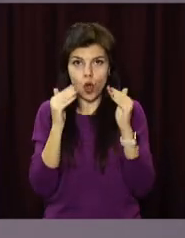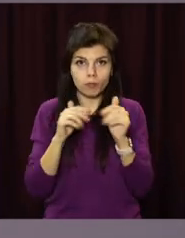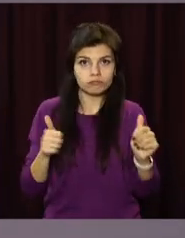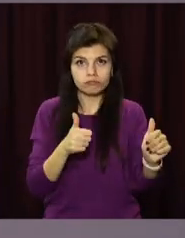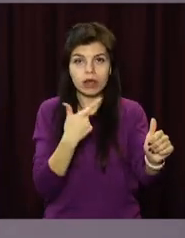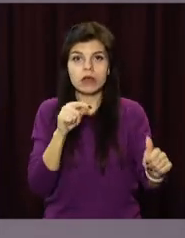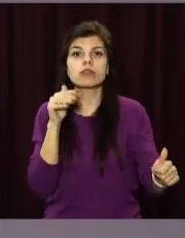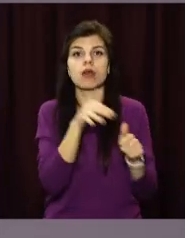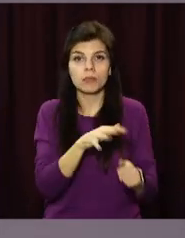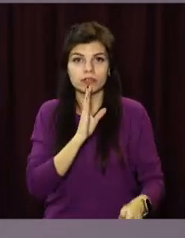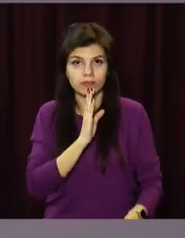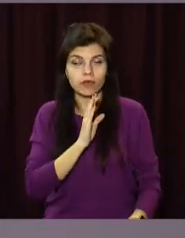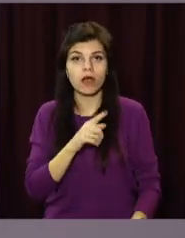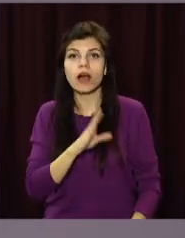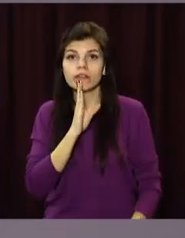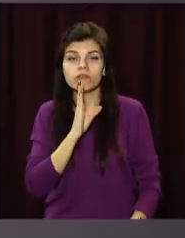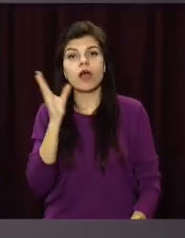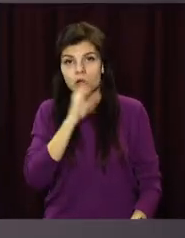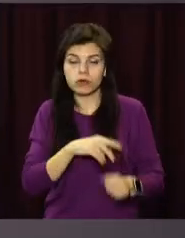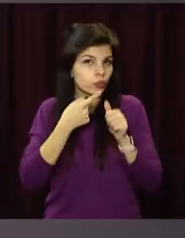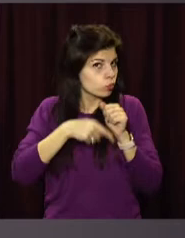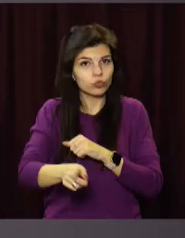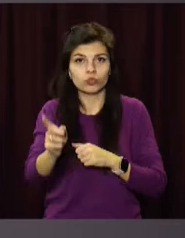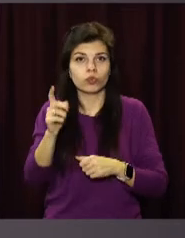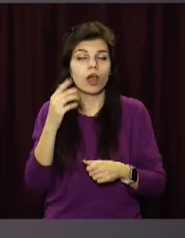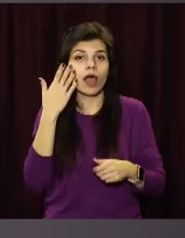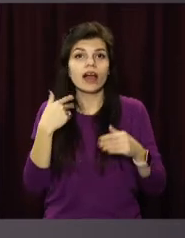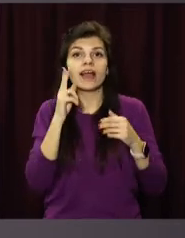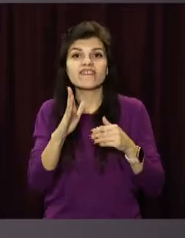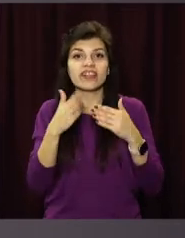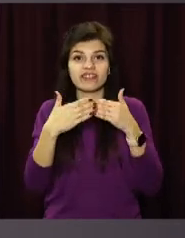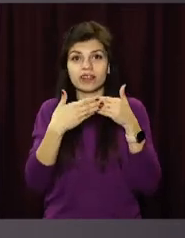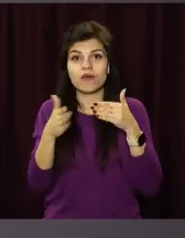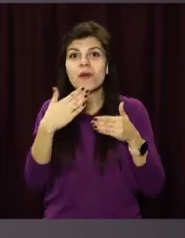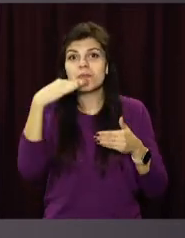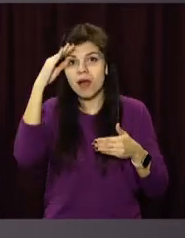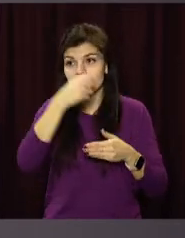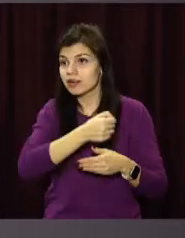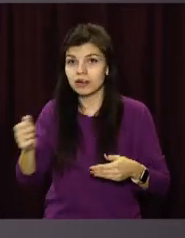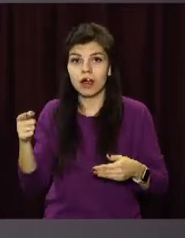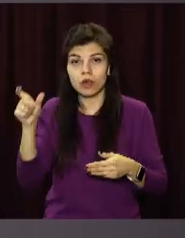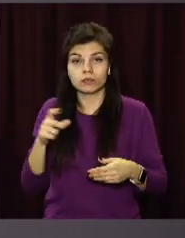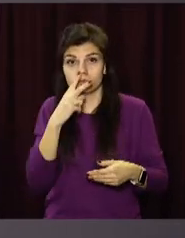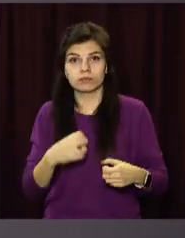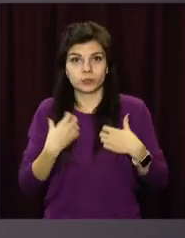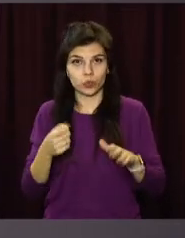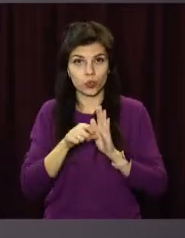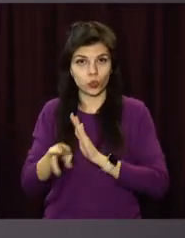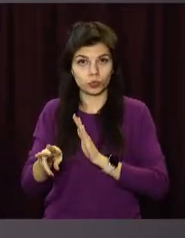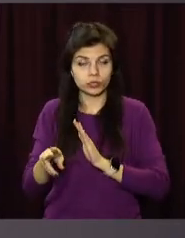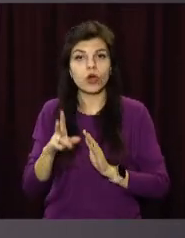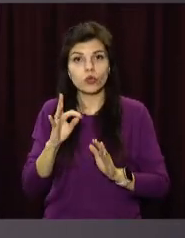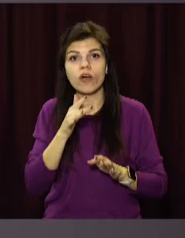де напав на неї. Дівчинка змогла вирватися, і коли двері квартири відкрив її батько, зловмисник втік. Втім,